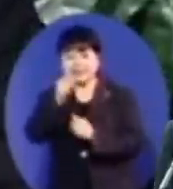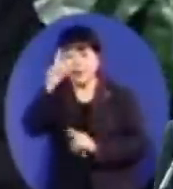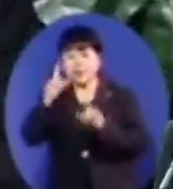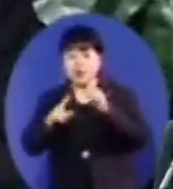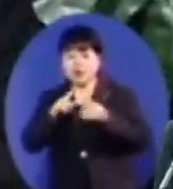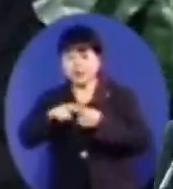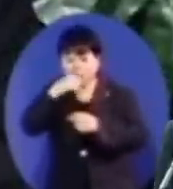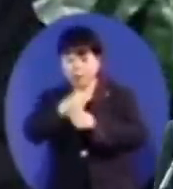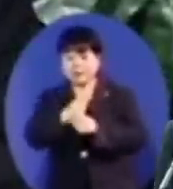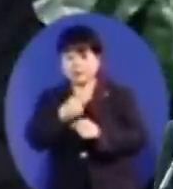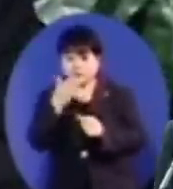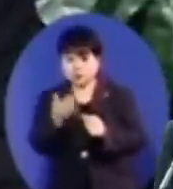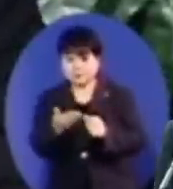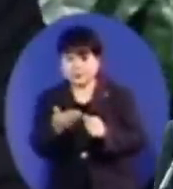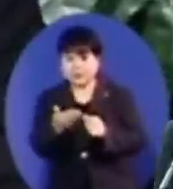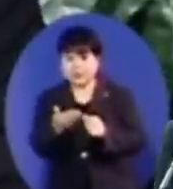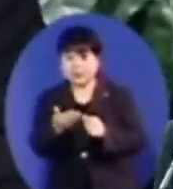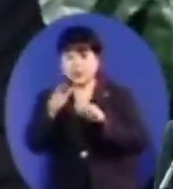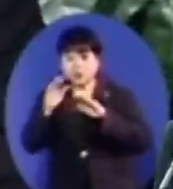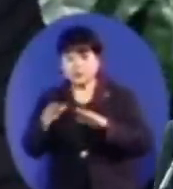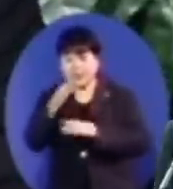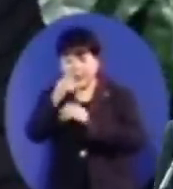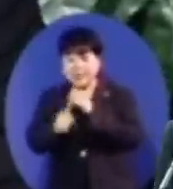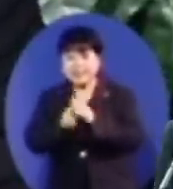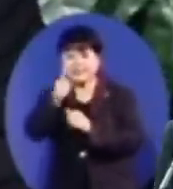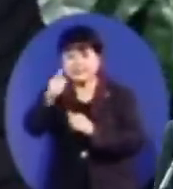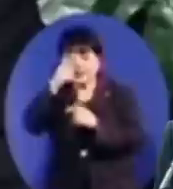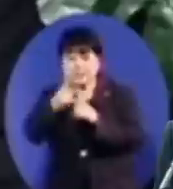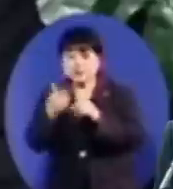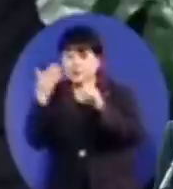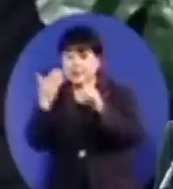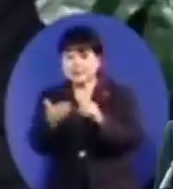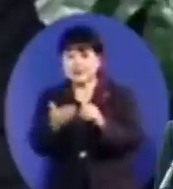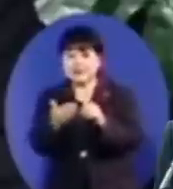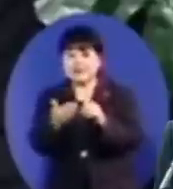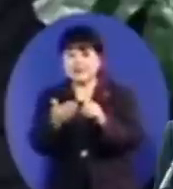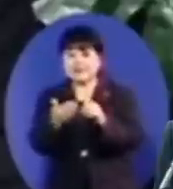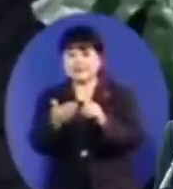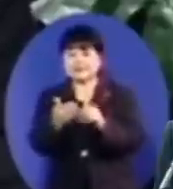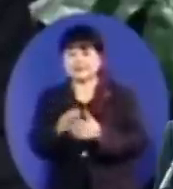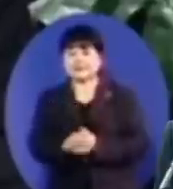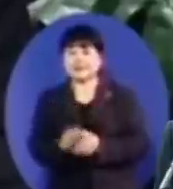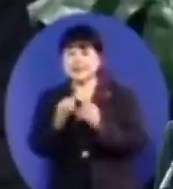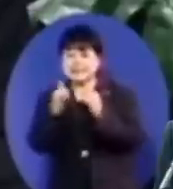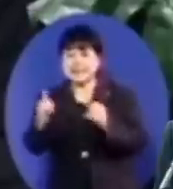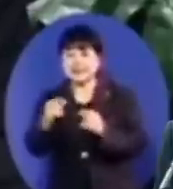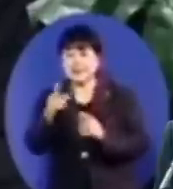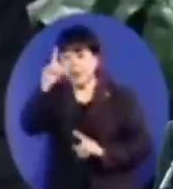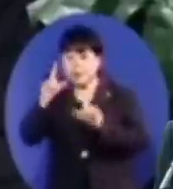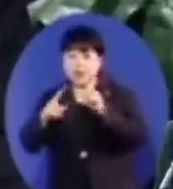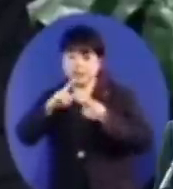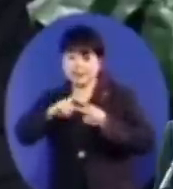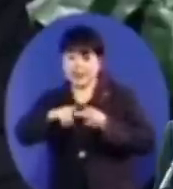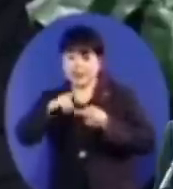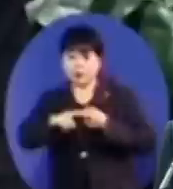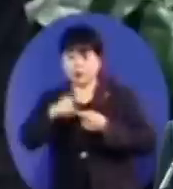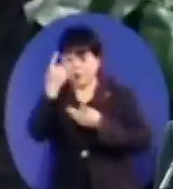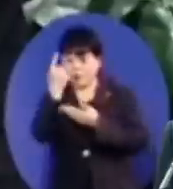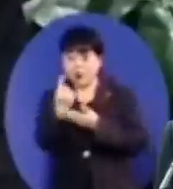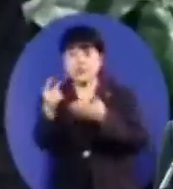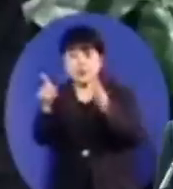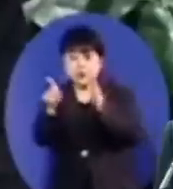형상대로 지으셨는데 이번에는 하나님이신 예수님이 사람의 형상으로 오기